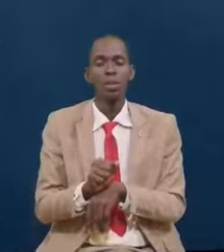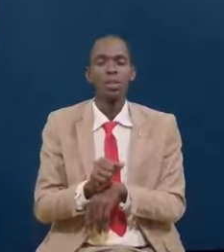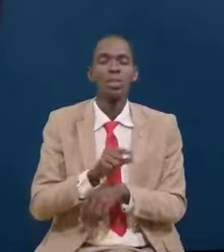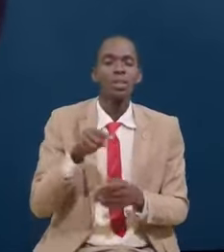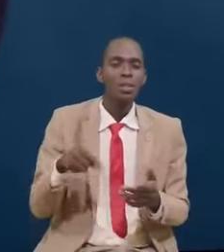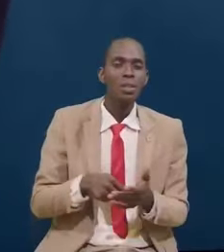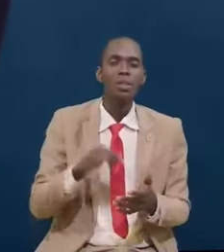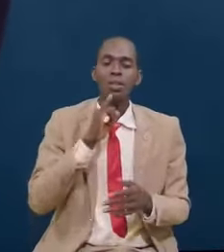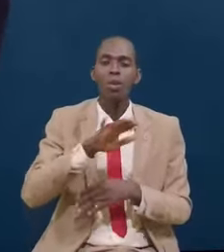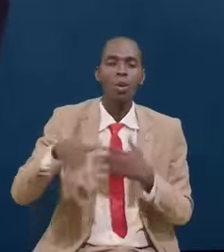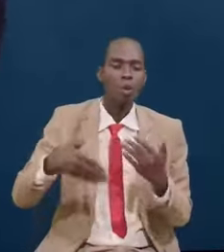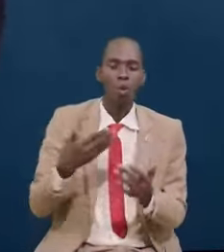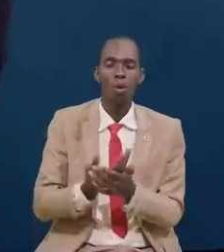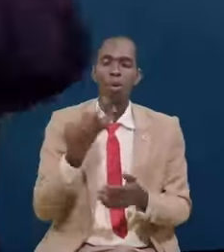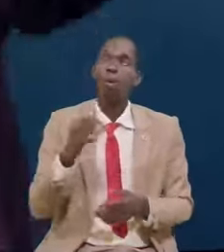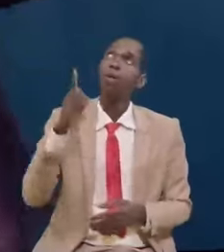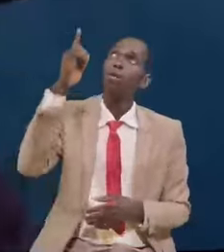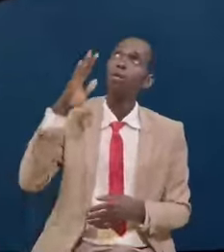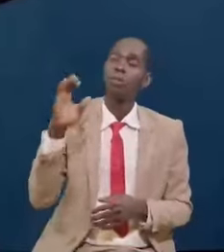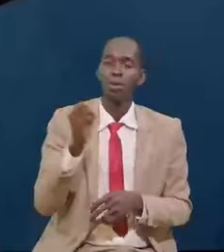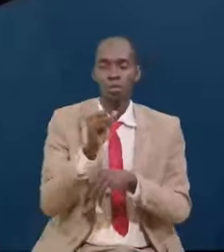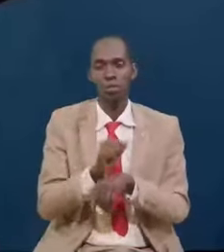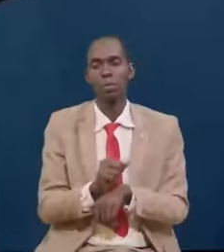Tout cela vient de Dieu.